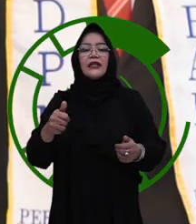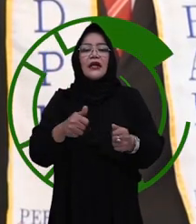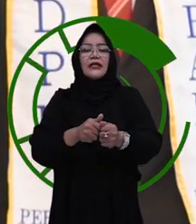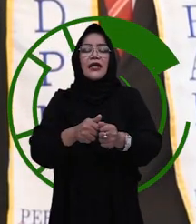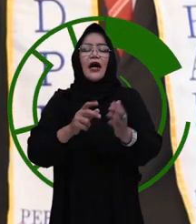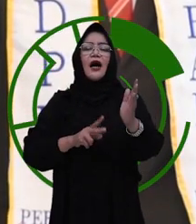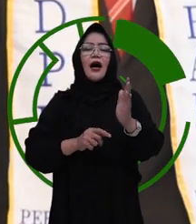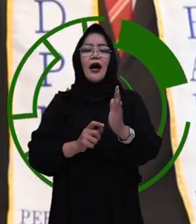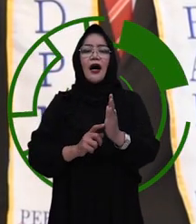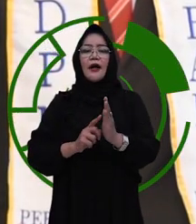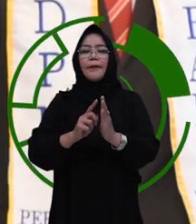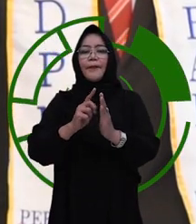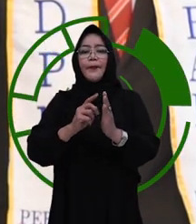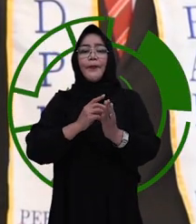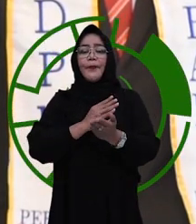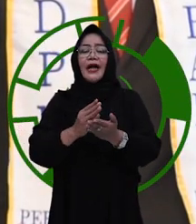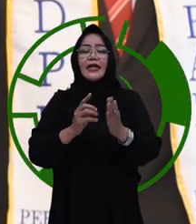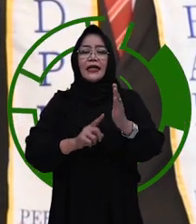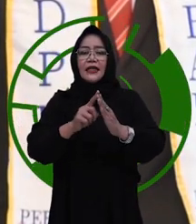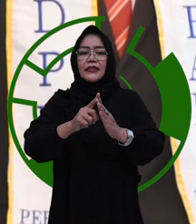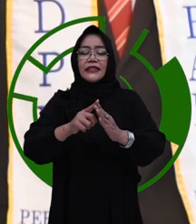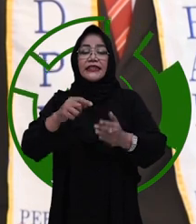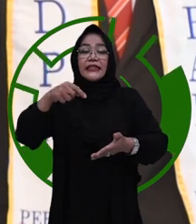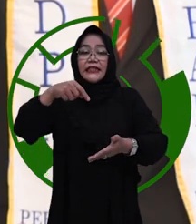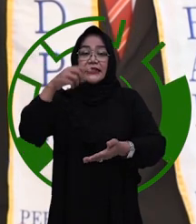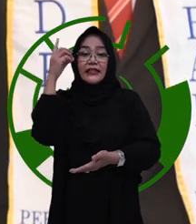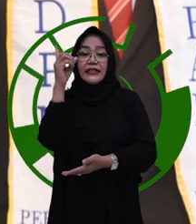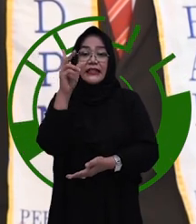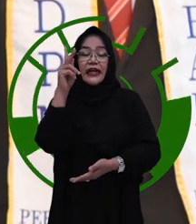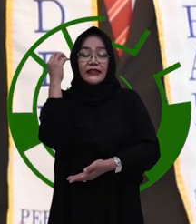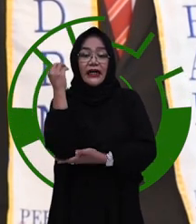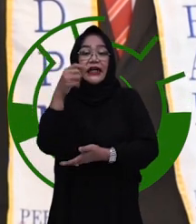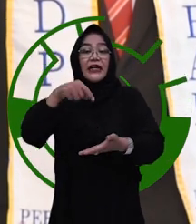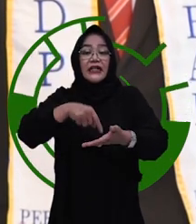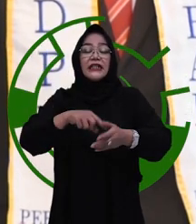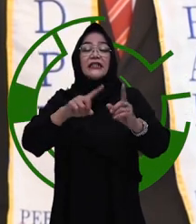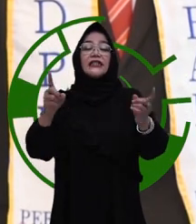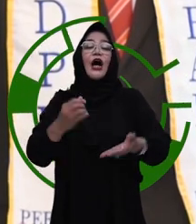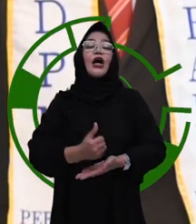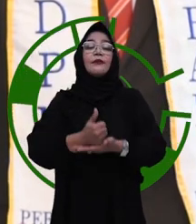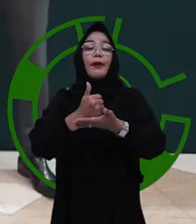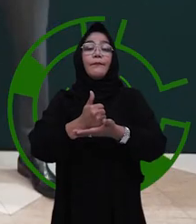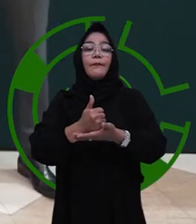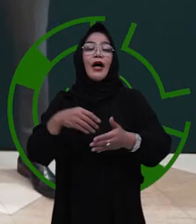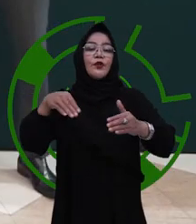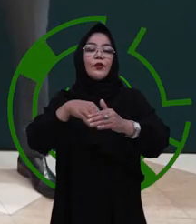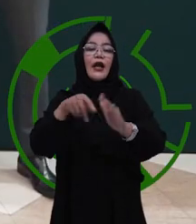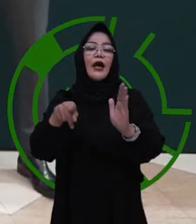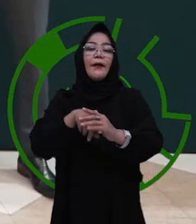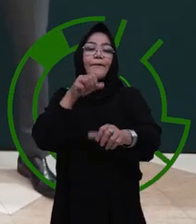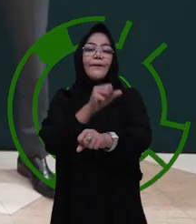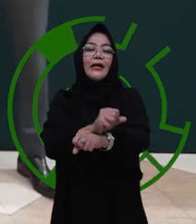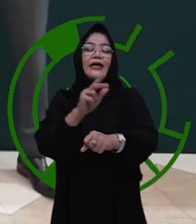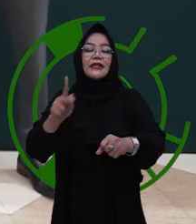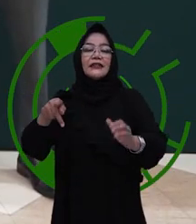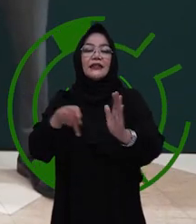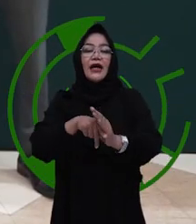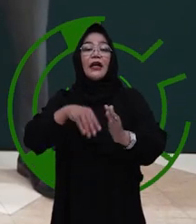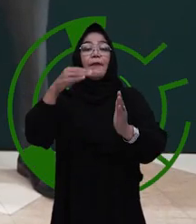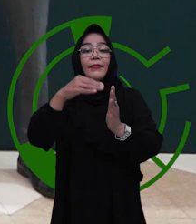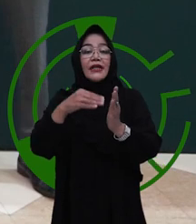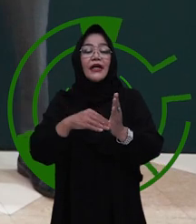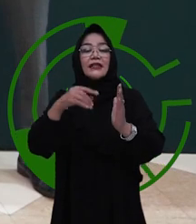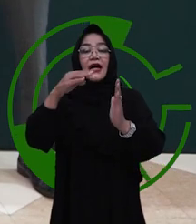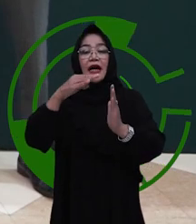DKI Jakarta. Ini sangat terbantu bagi kami selaku organisasi advokat dalam melakukan